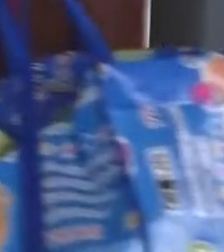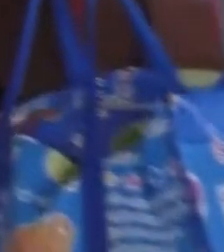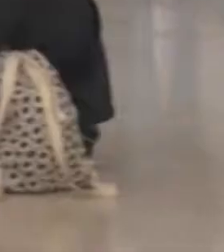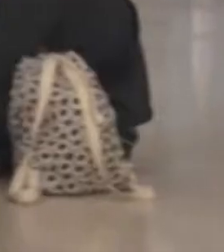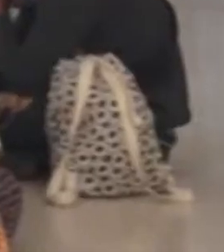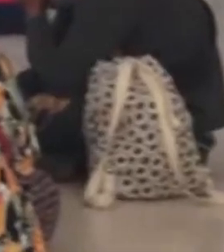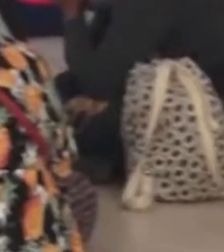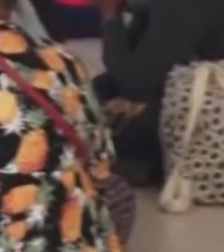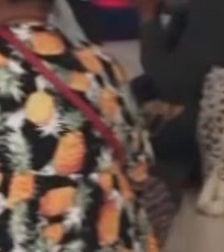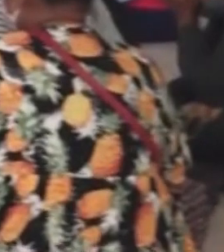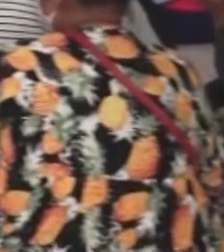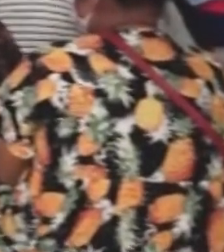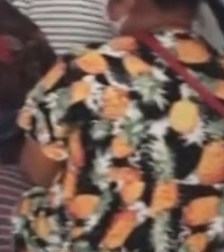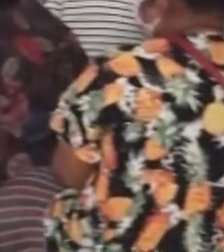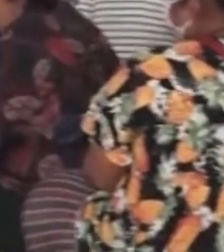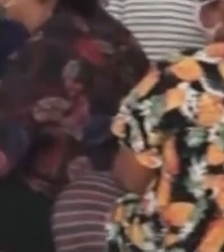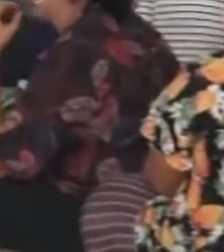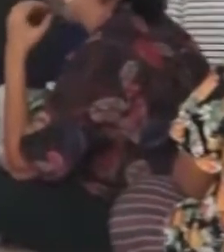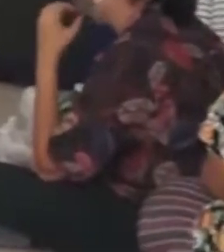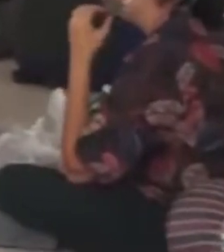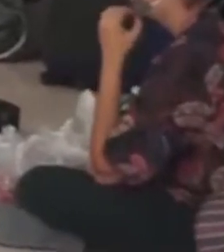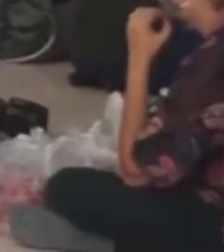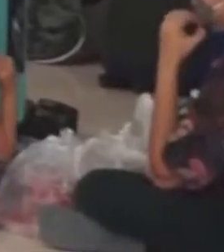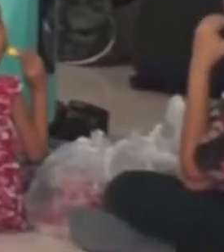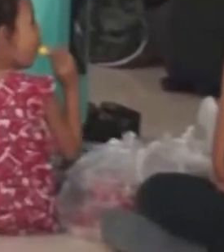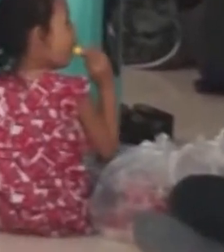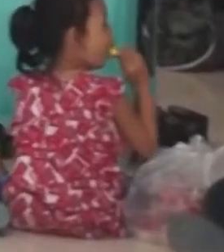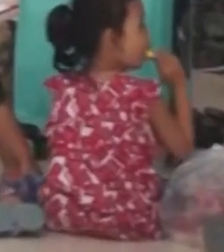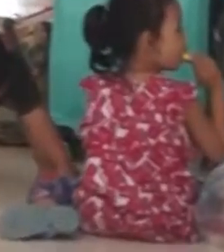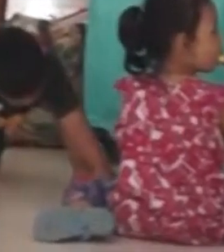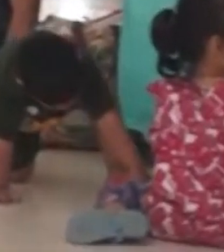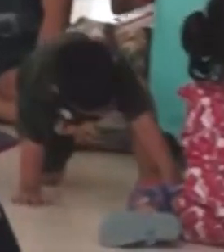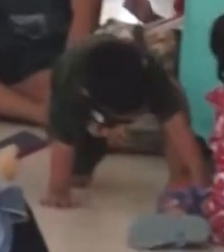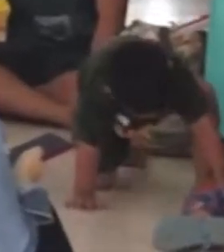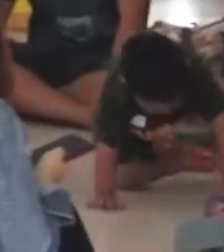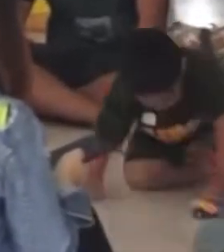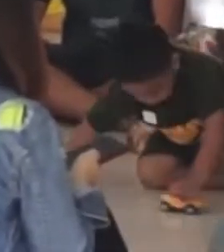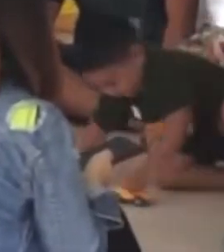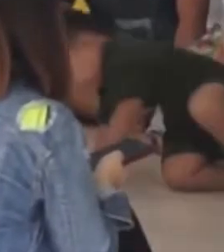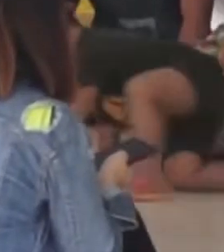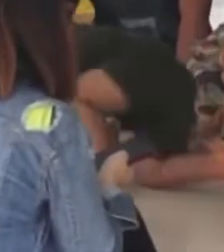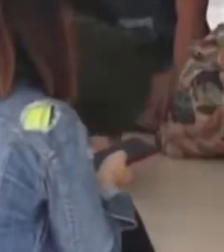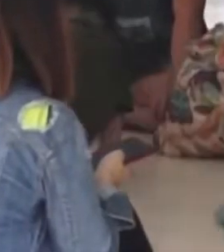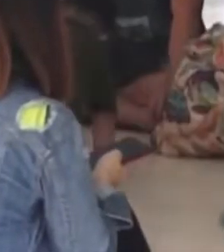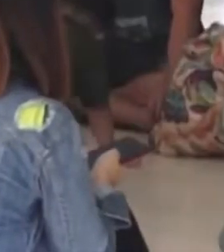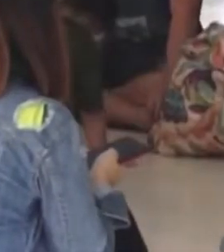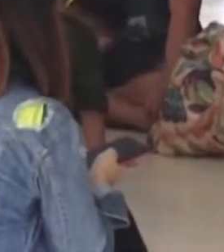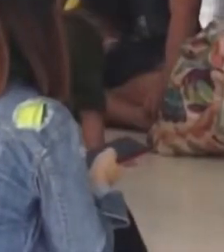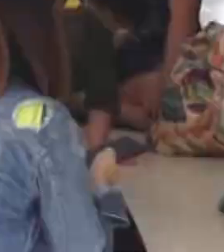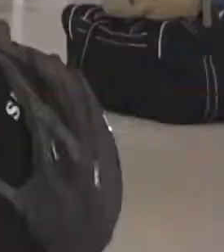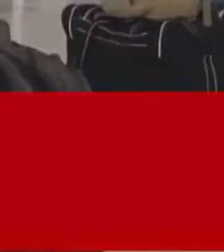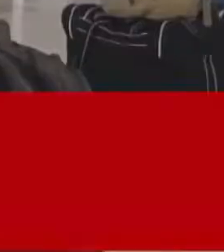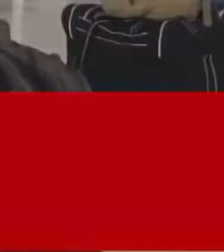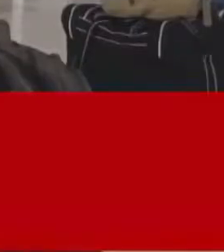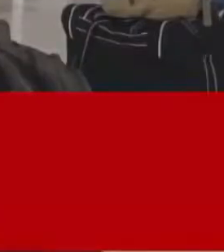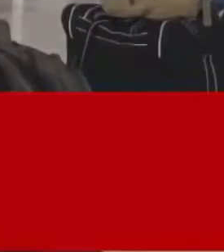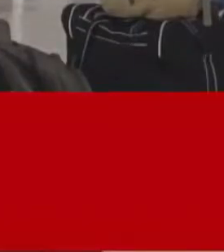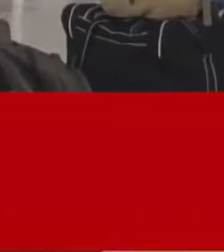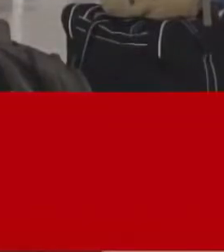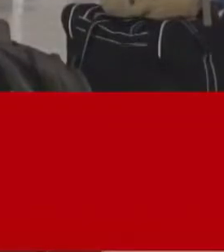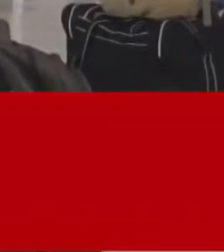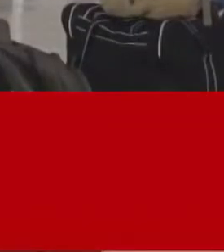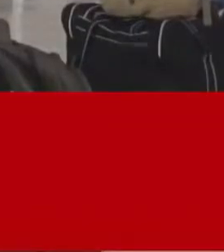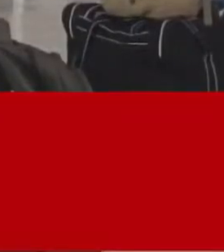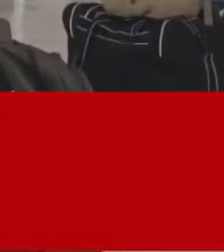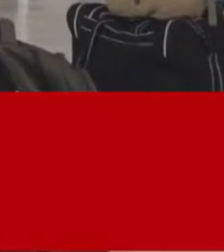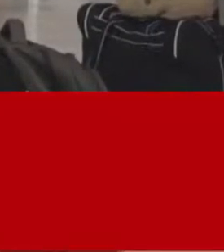ည်းအဲ့ဒီအဲခွင့်ပြုချက်အလားလို့လေသူတို့ဒီတိုင်းလုပ်လို့မရဘူးပေါ့နော်ပြည်ထောင်စုရှိတဲ့နောက်တခြားအနာဖိုင်တွေတခြားခရိုင်တွေနေချိတ်ဆက်လုပ်